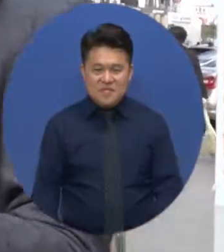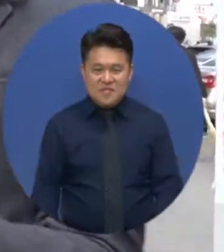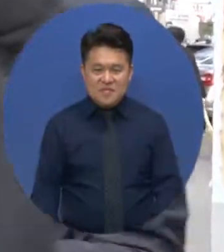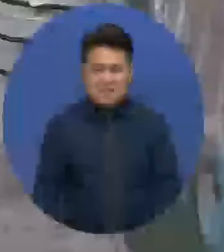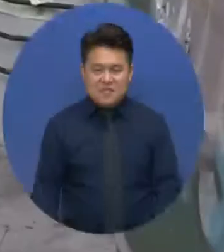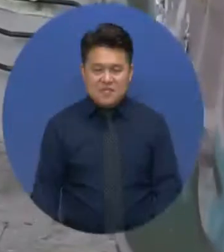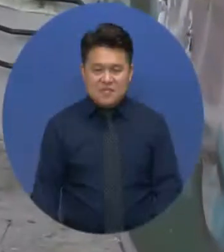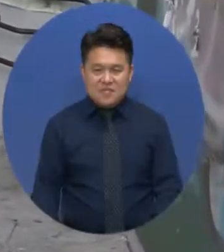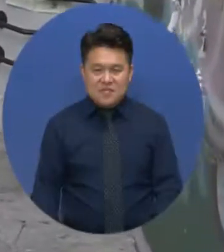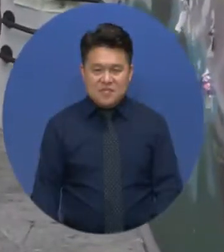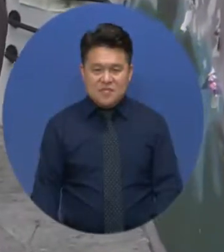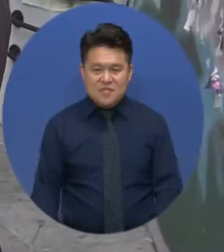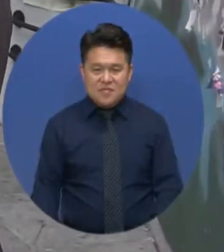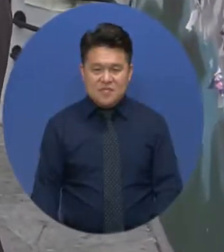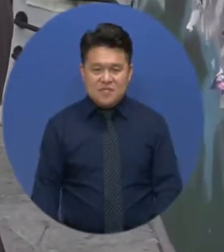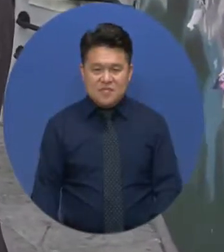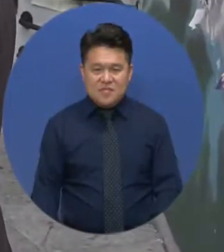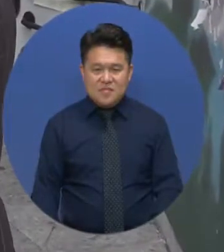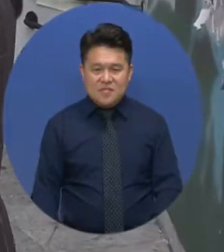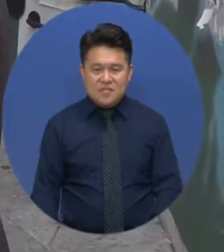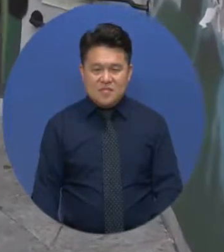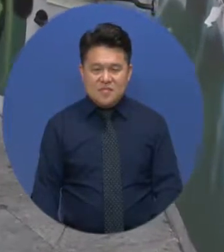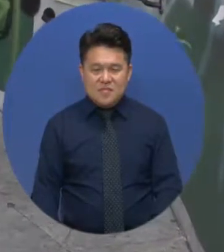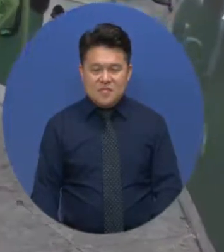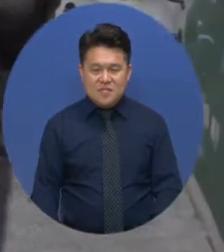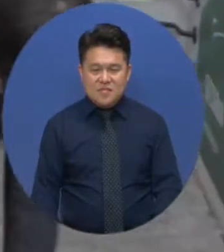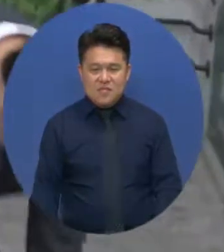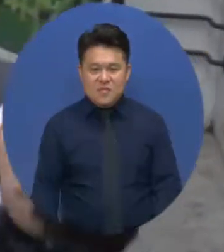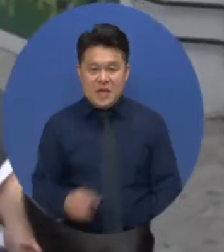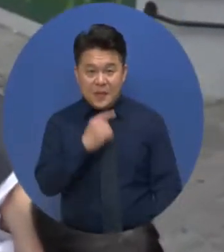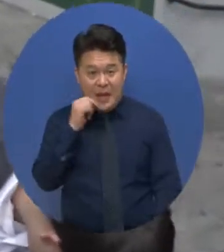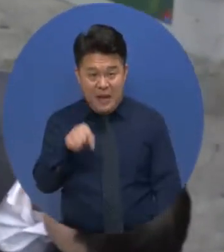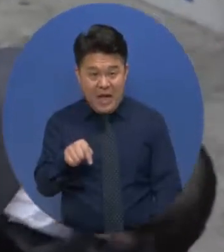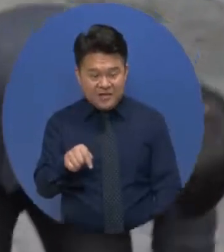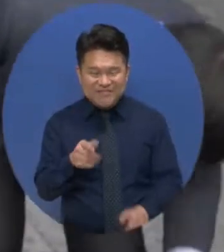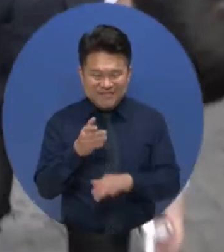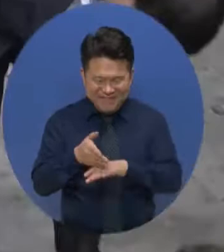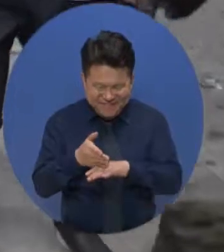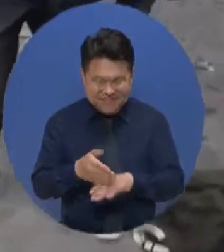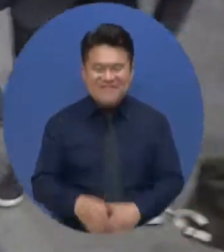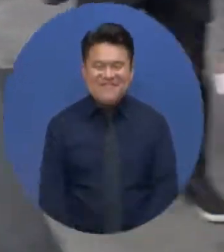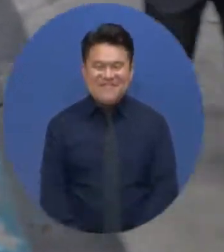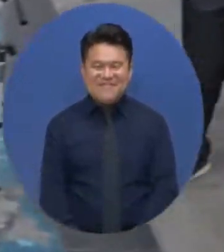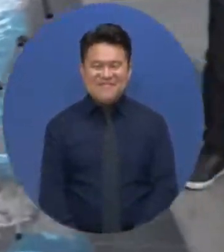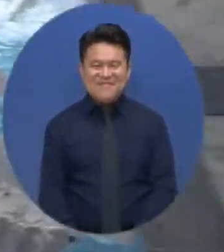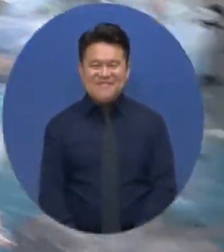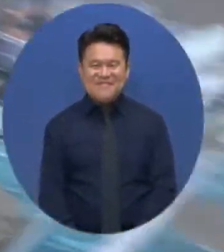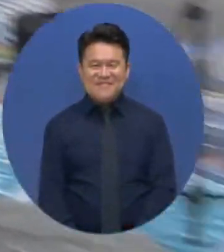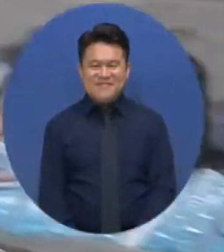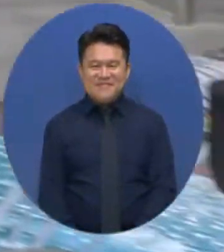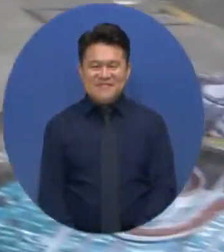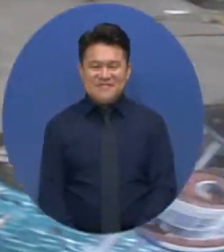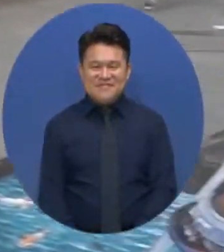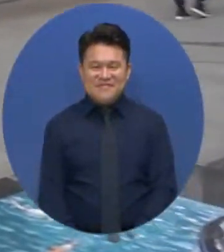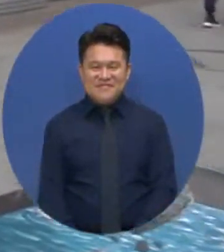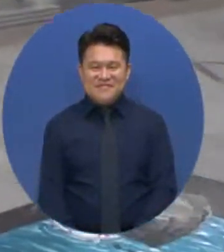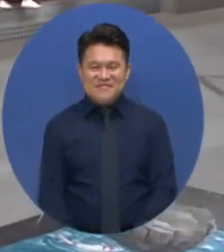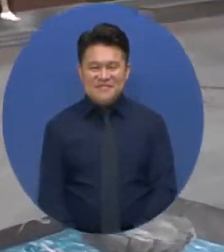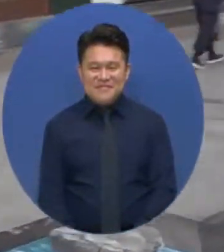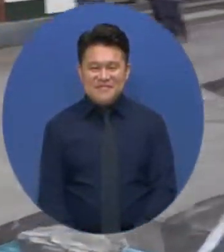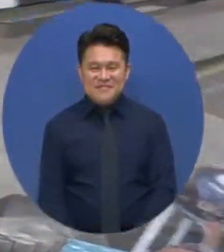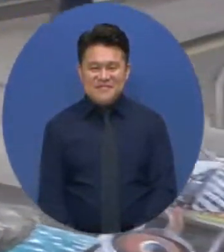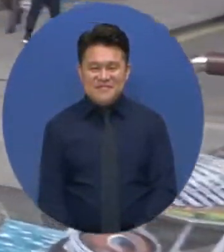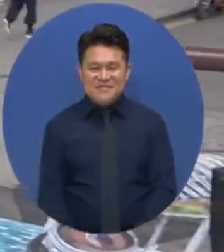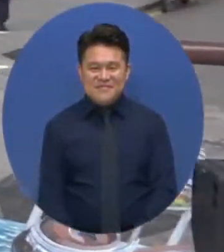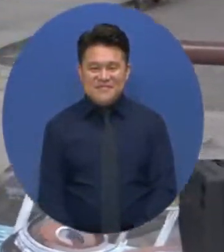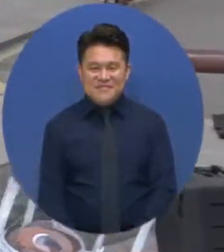유튜브거든요. 이거 빨간색 눌러주시면 감사합니다. 아 이럴 수가 수다